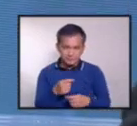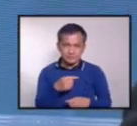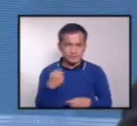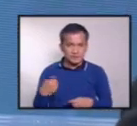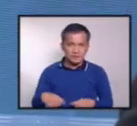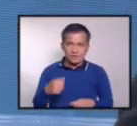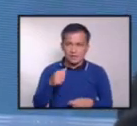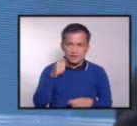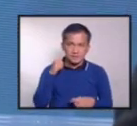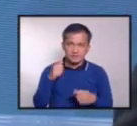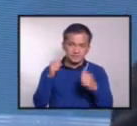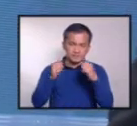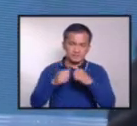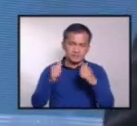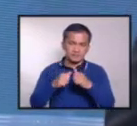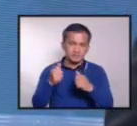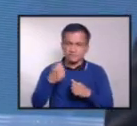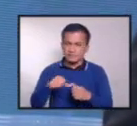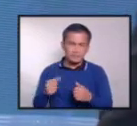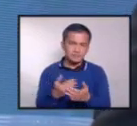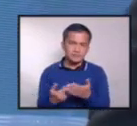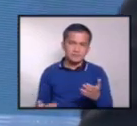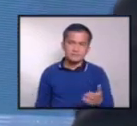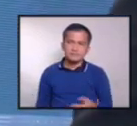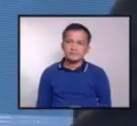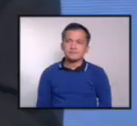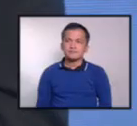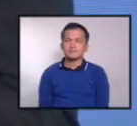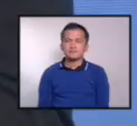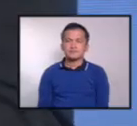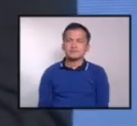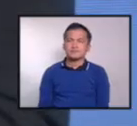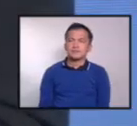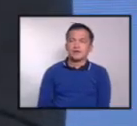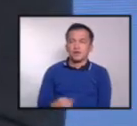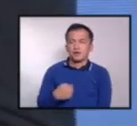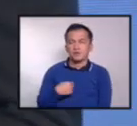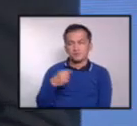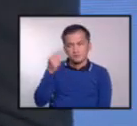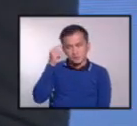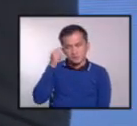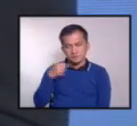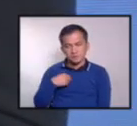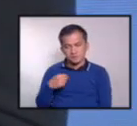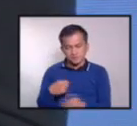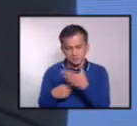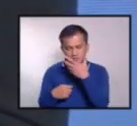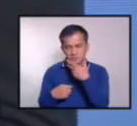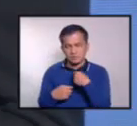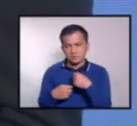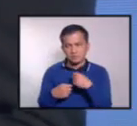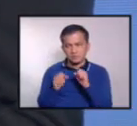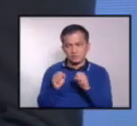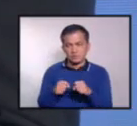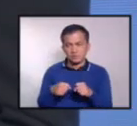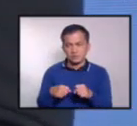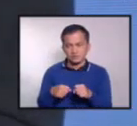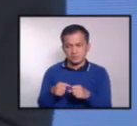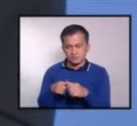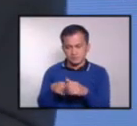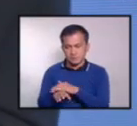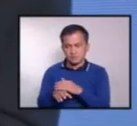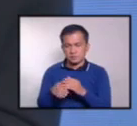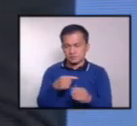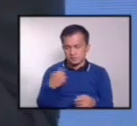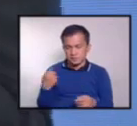nang makipag-agree with them in anything? Ang balak ko kasi, ang maganda kasi na pwede nating ipasok sa China,